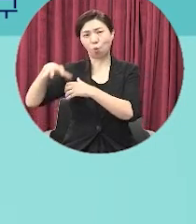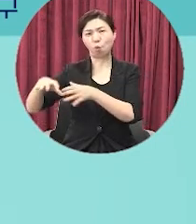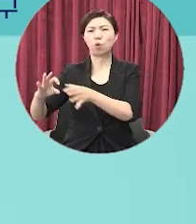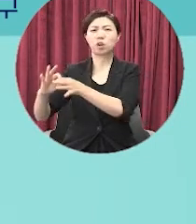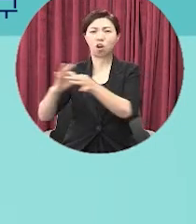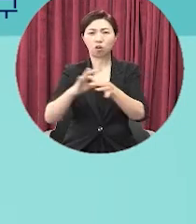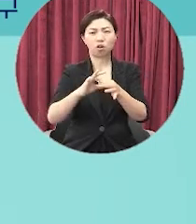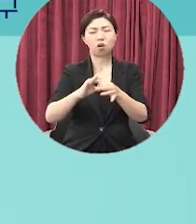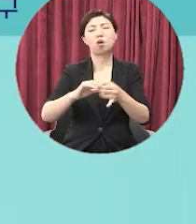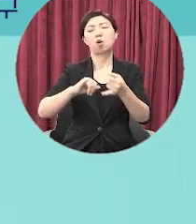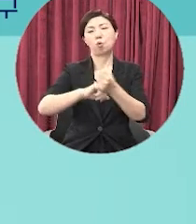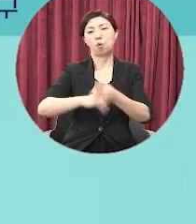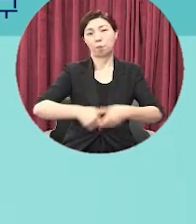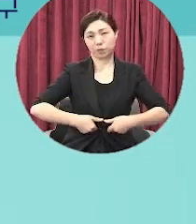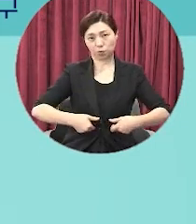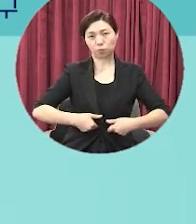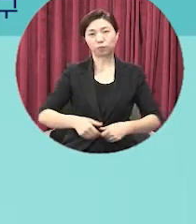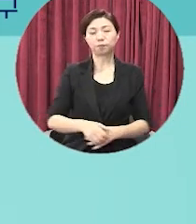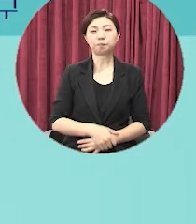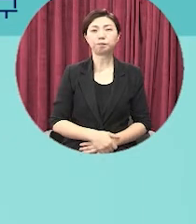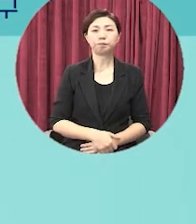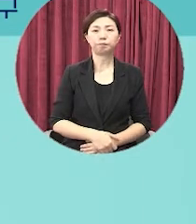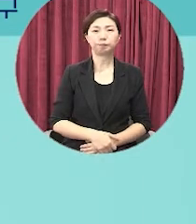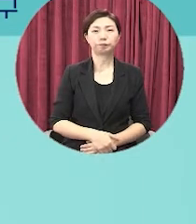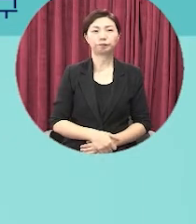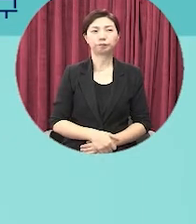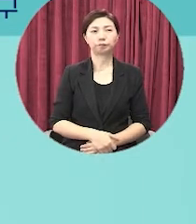고려해야 될 부분이라고 생각하였습니다